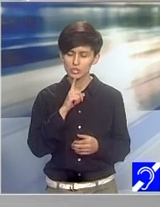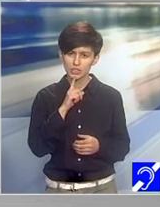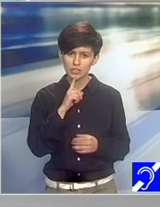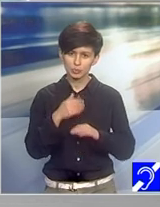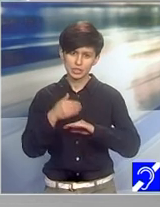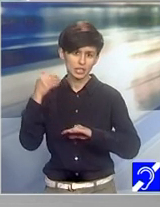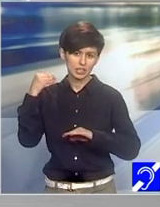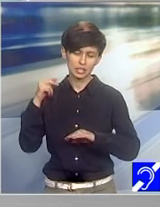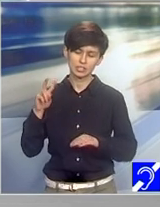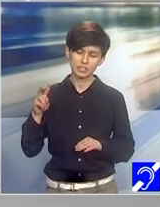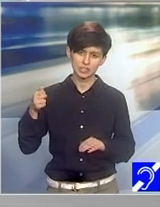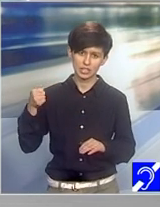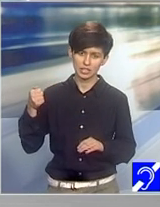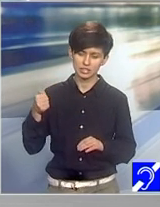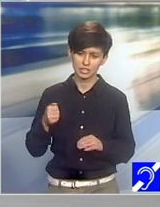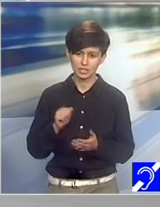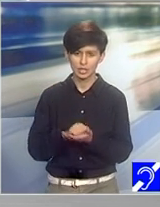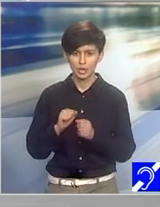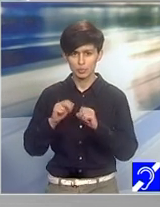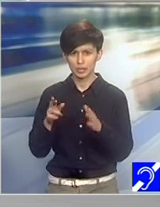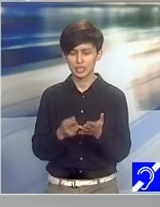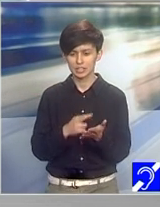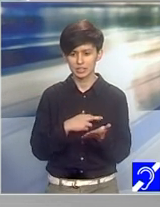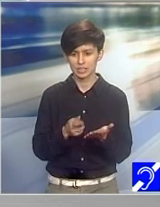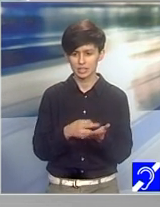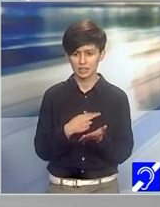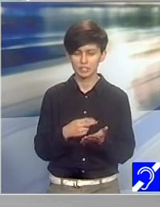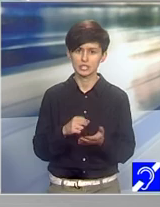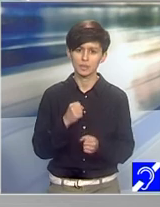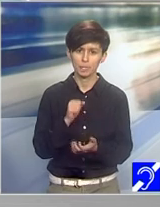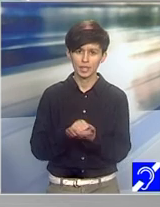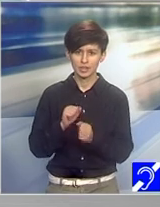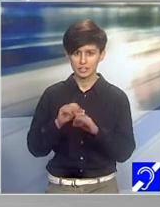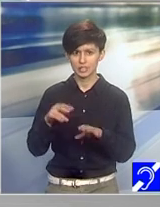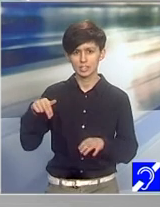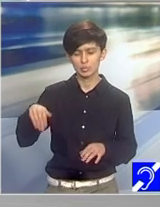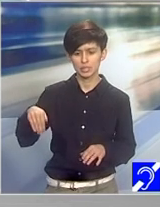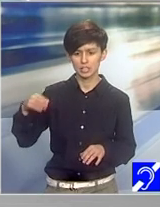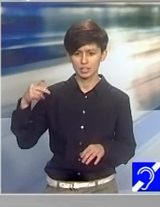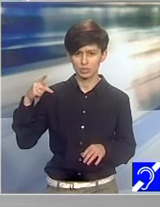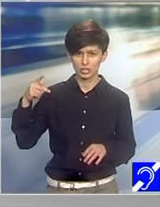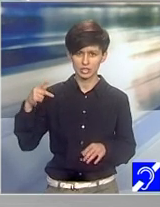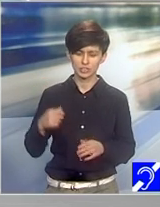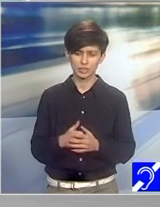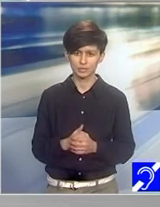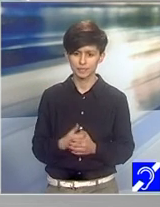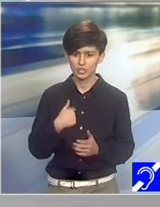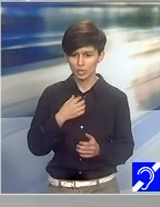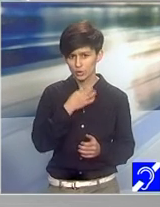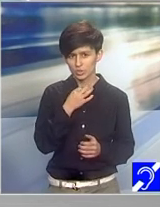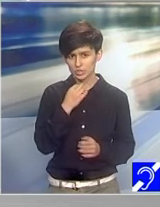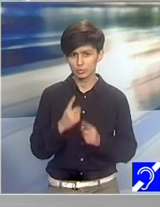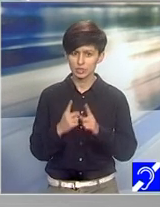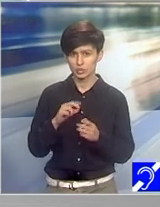Alexandri, publicată în Steaua Dunării, revista editată de Mihail Cogălnicianu în 1856, și am să invoc numai câteva fraze din